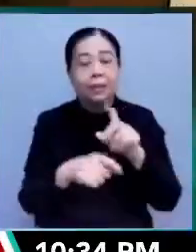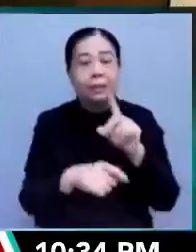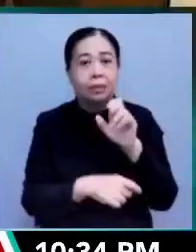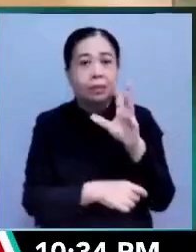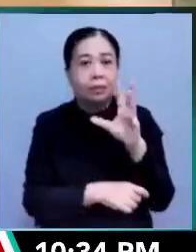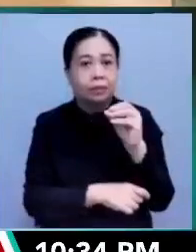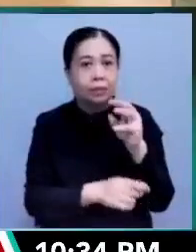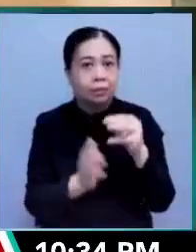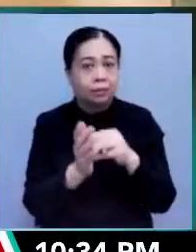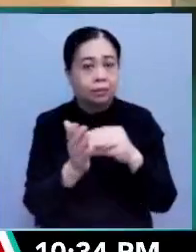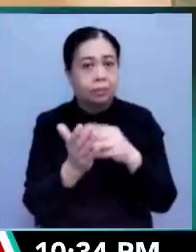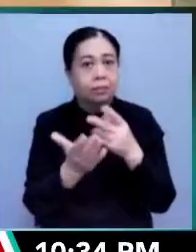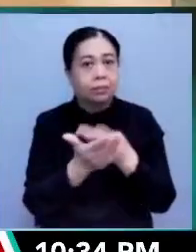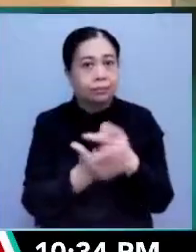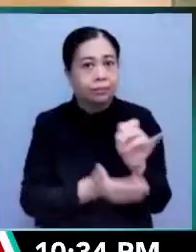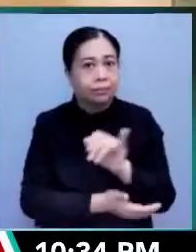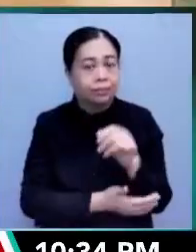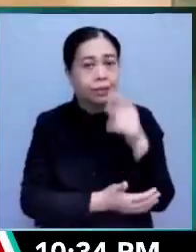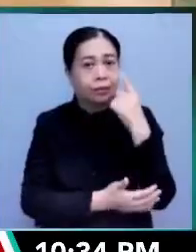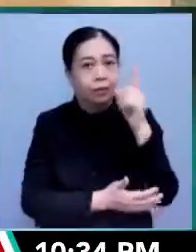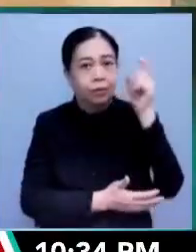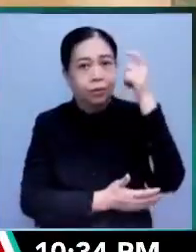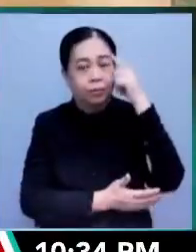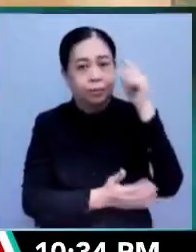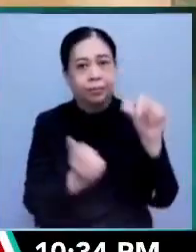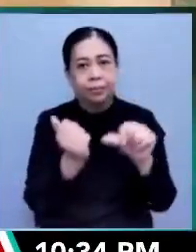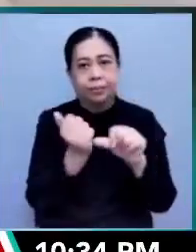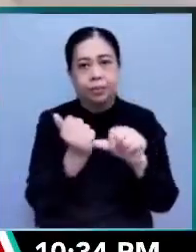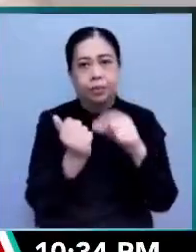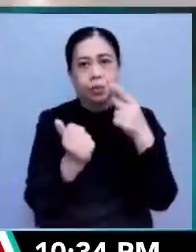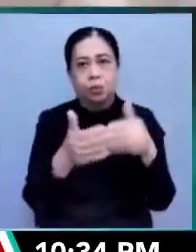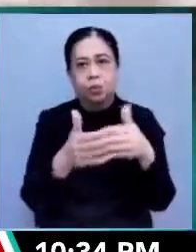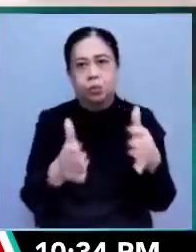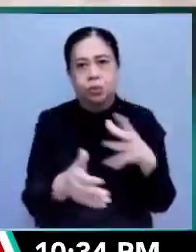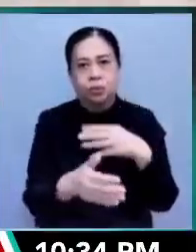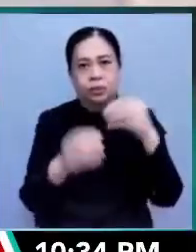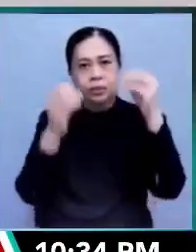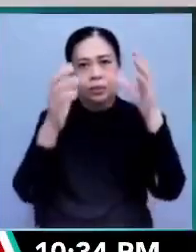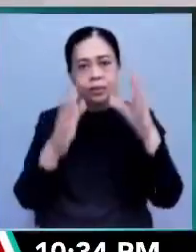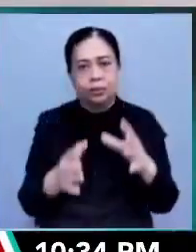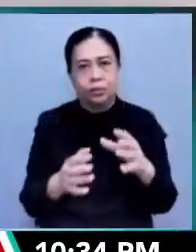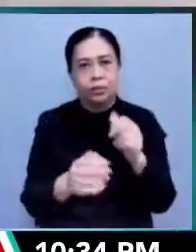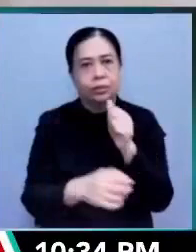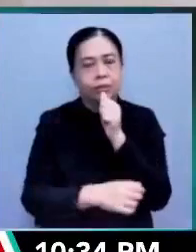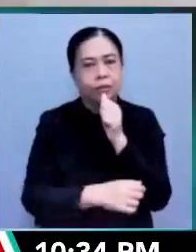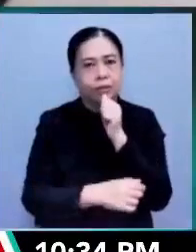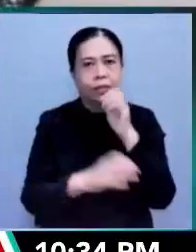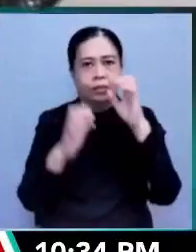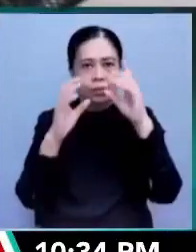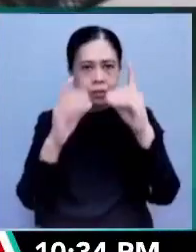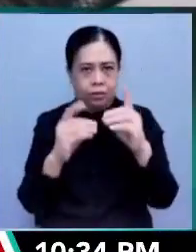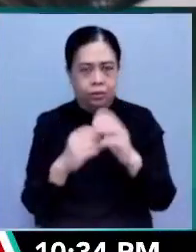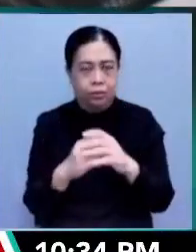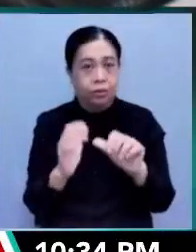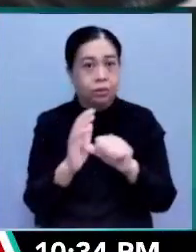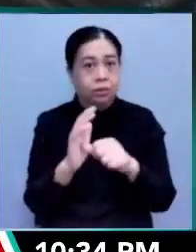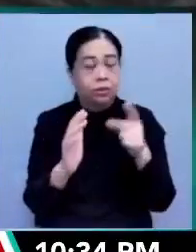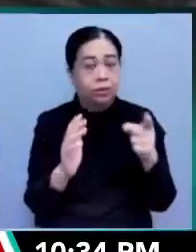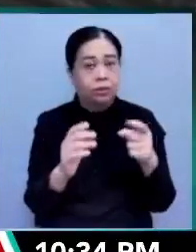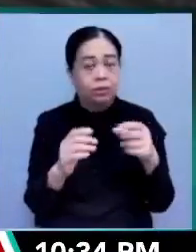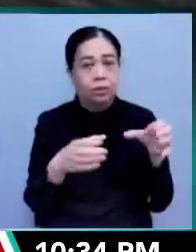million pesos din para sa government assistance to students and teachers in private education. Giit ng House Committee